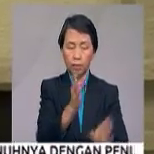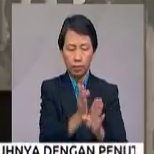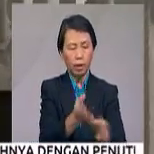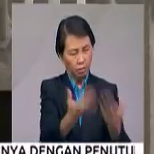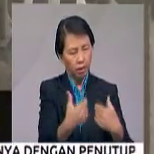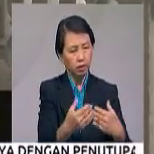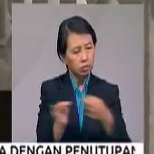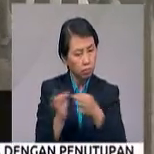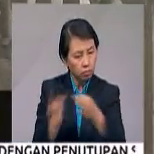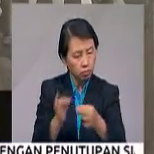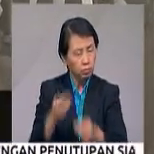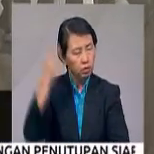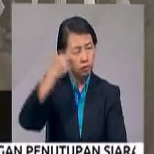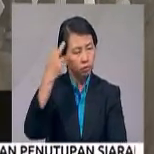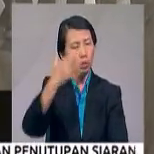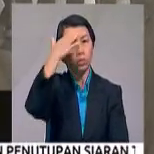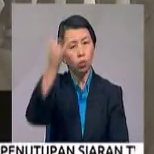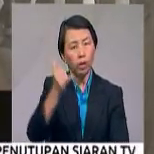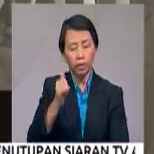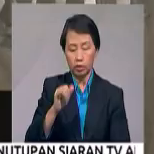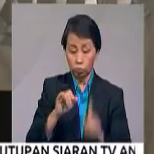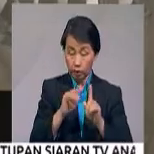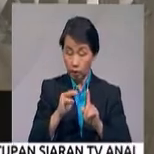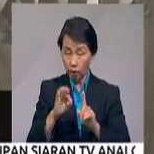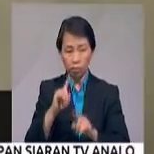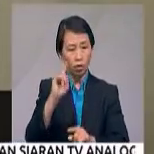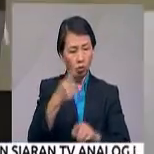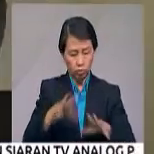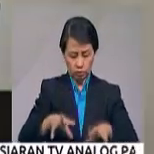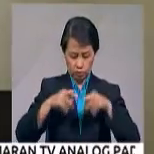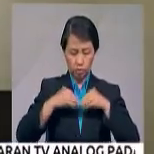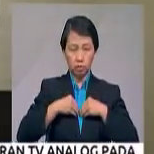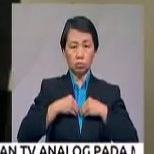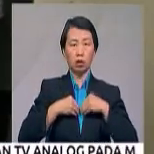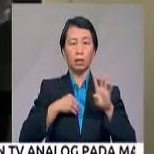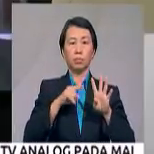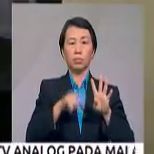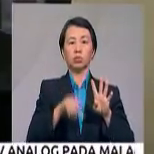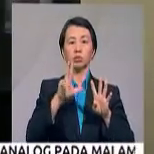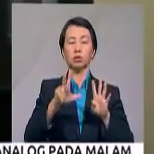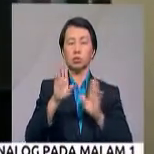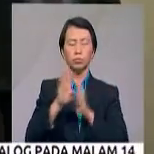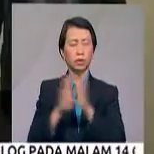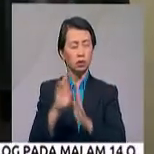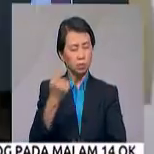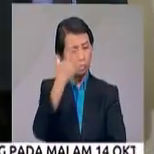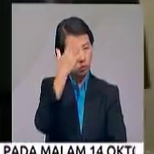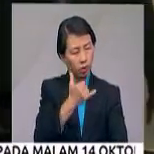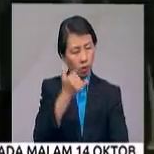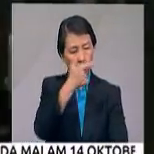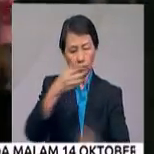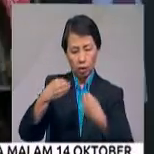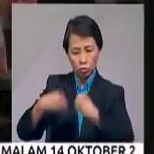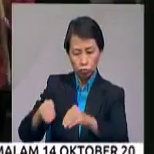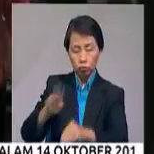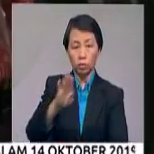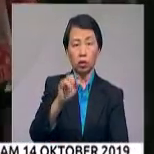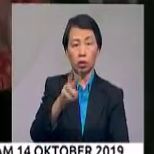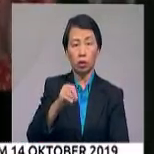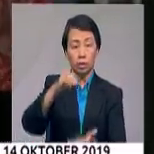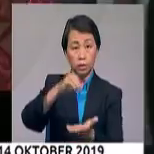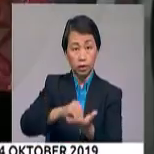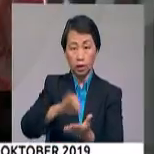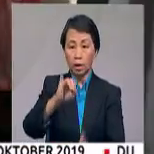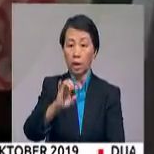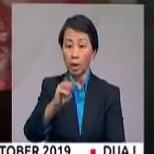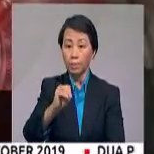penjelasan mengenai sebab mengapa 1MDB hanya menerima 4.3 bilion ringgit hasil jualan bond di IMTN di